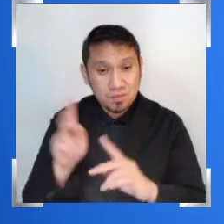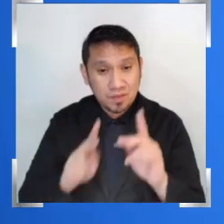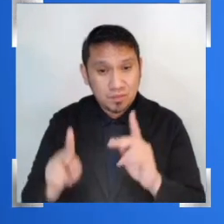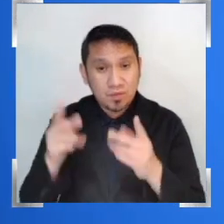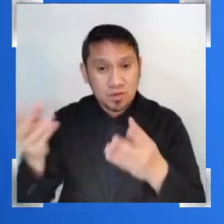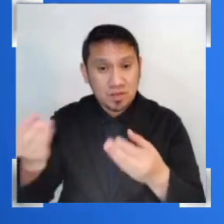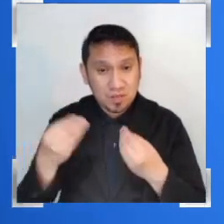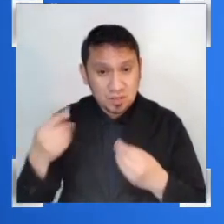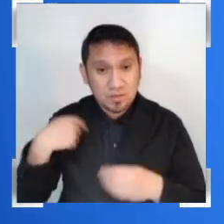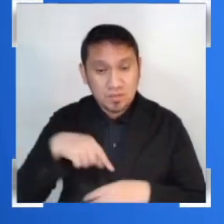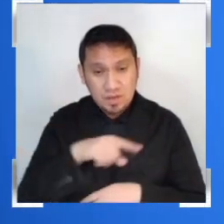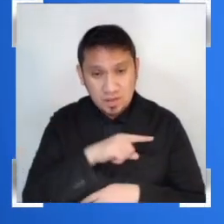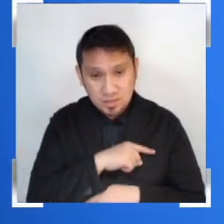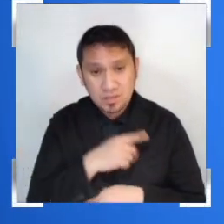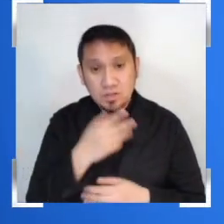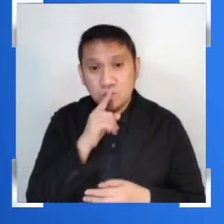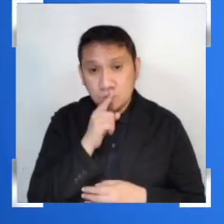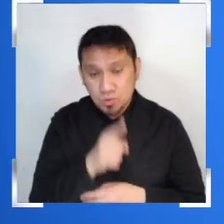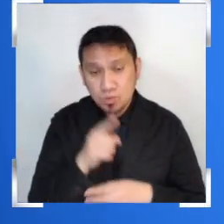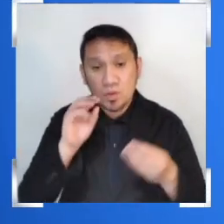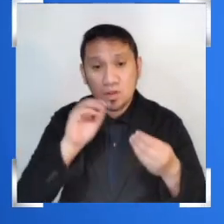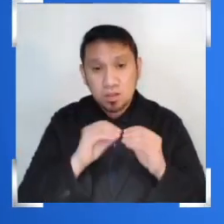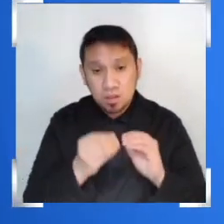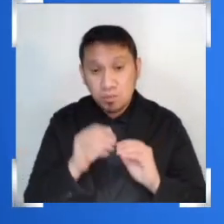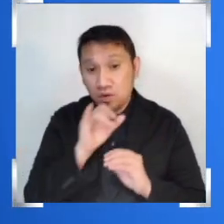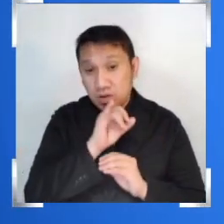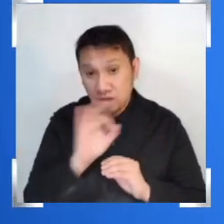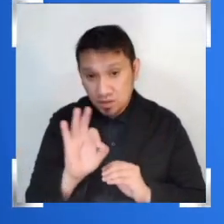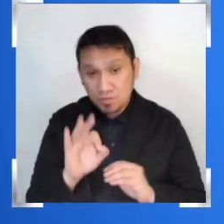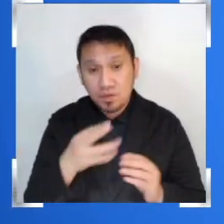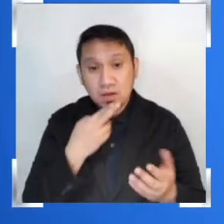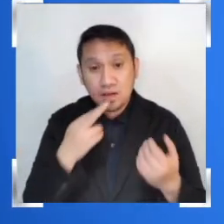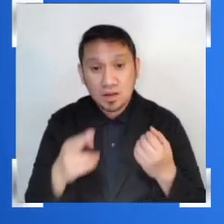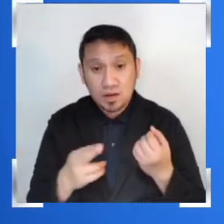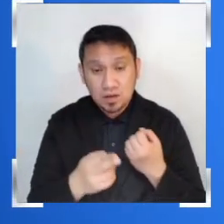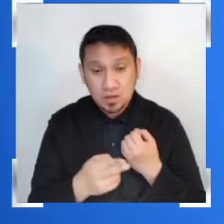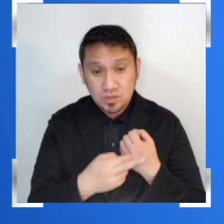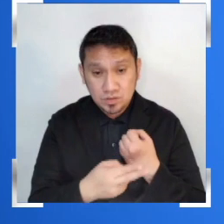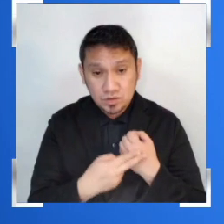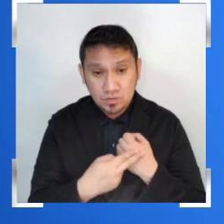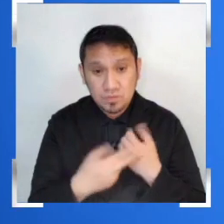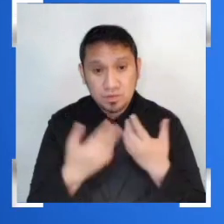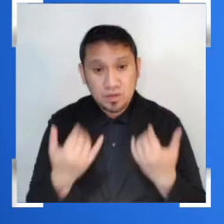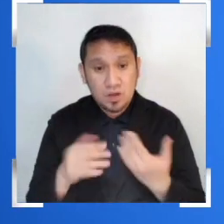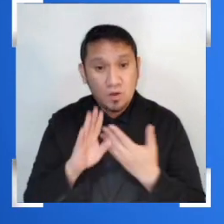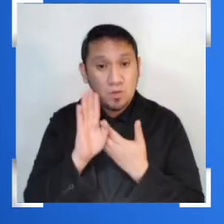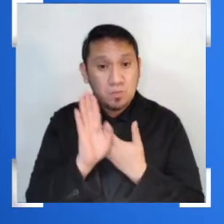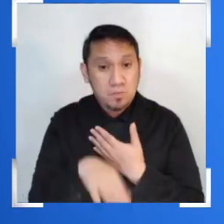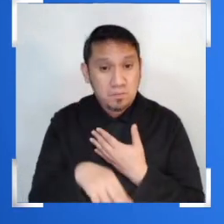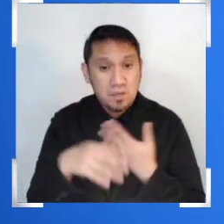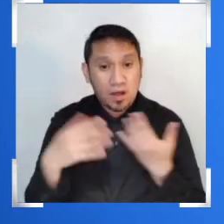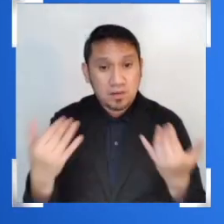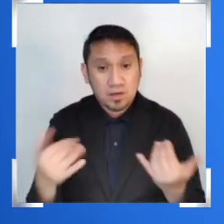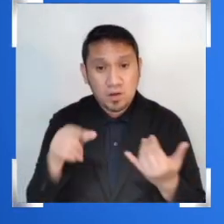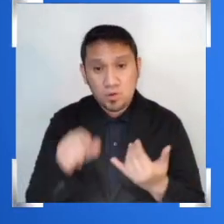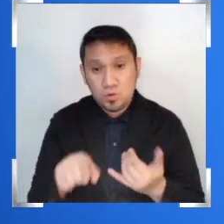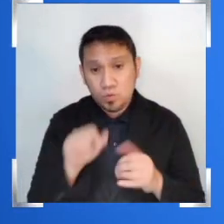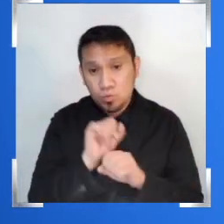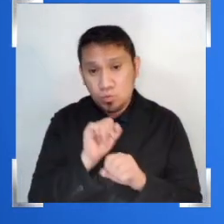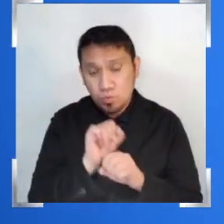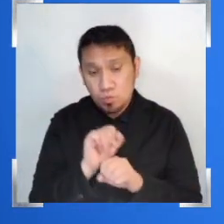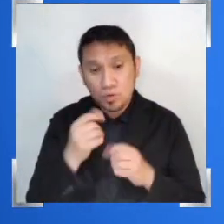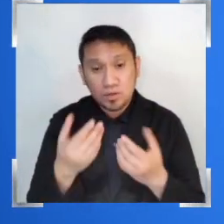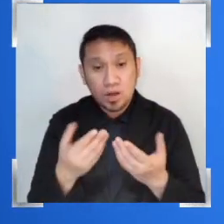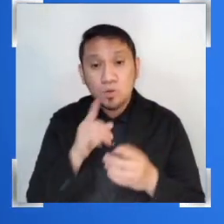at gumagana ang mobile numbers kapag magbubuk. Balik operasyon na rin daw sila kahapon at siniguro sa mga apektadong